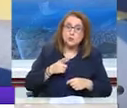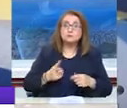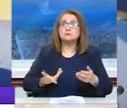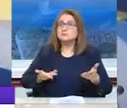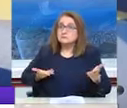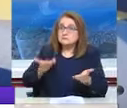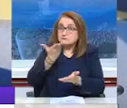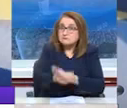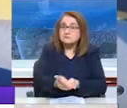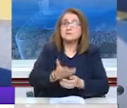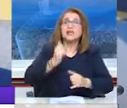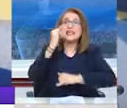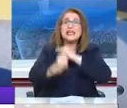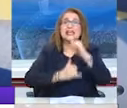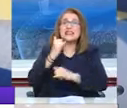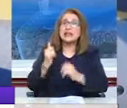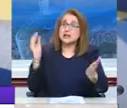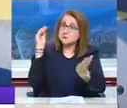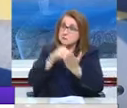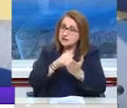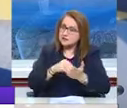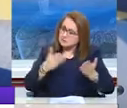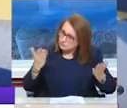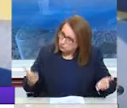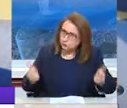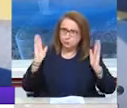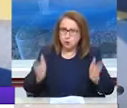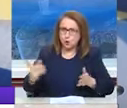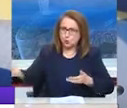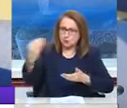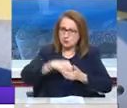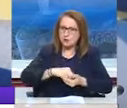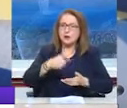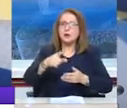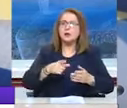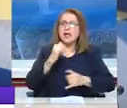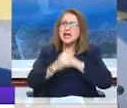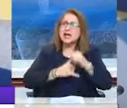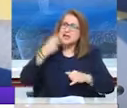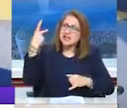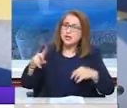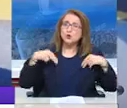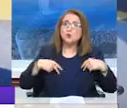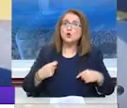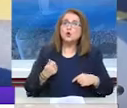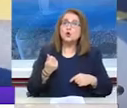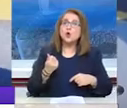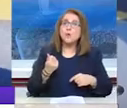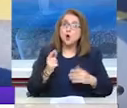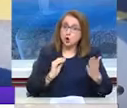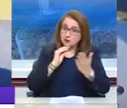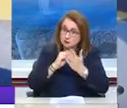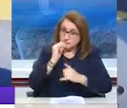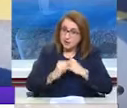να εγγραφούν στην ειδική ηλεκτρονική πλατφόρμα της ΑΔΕ, My Business Support, κατά την περίοδο 2 έως